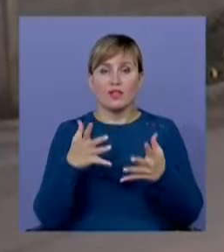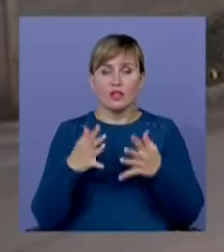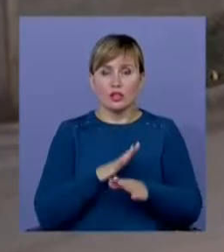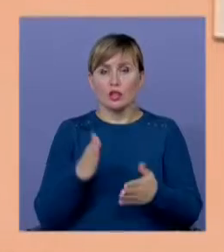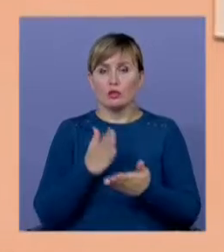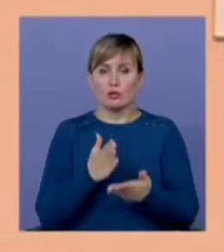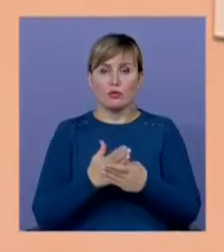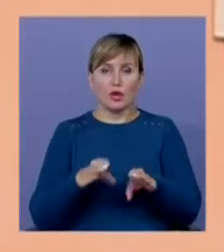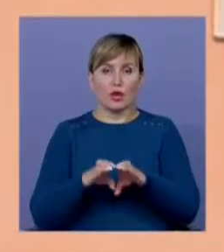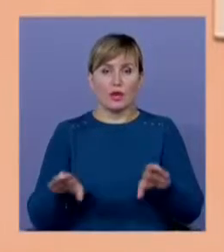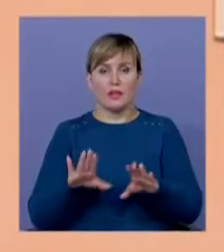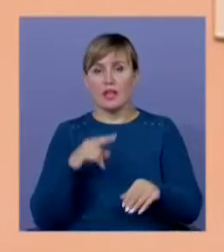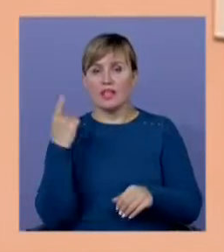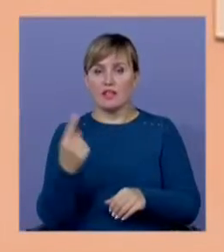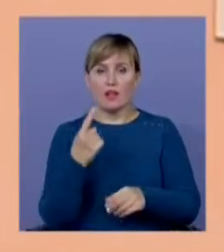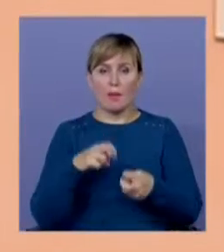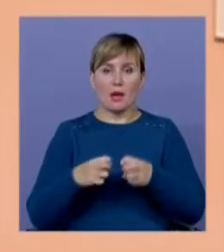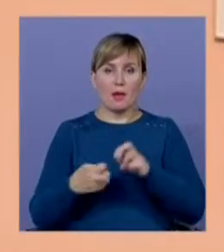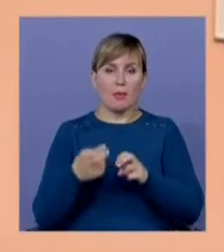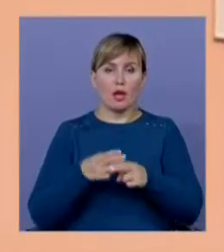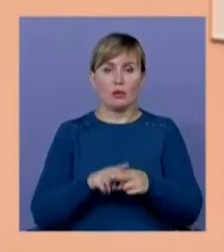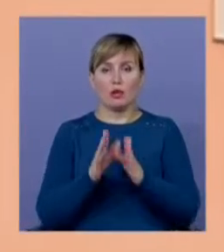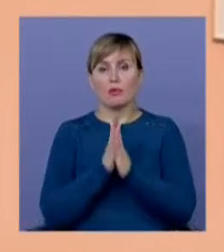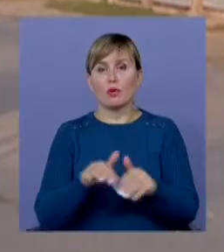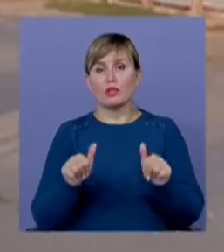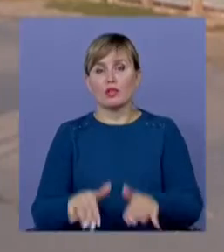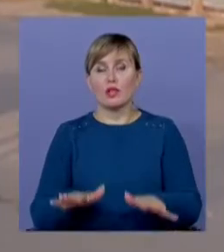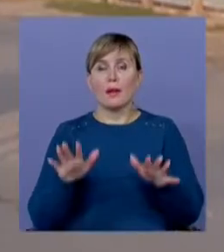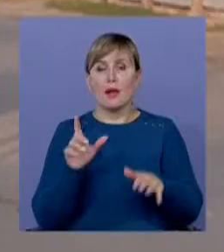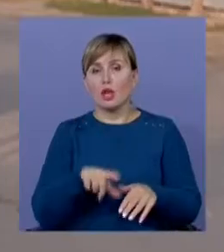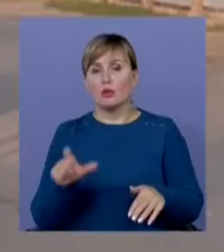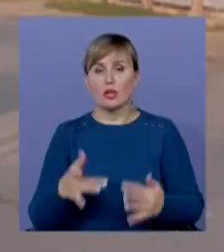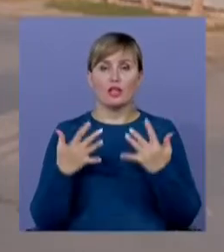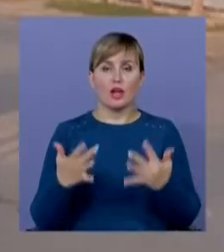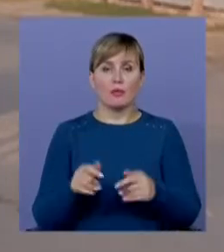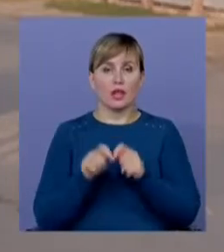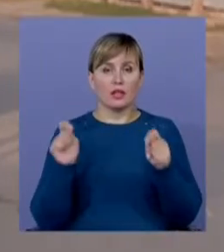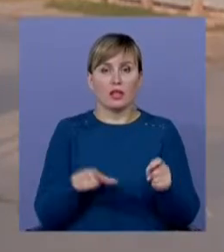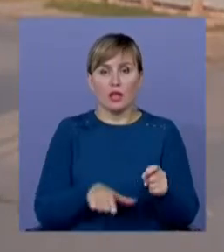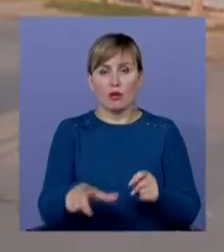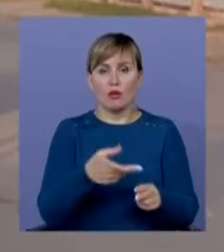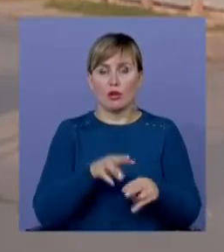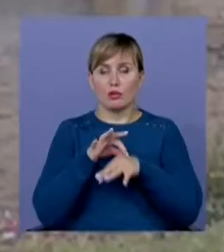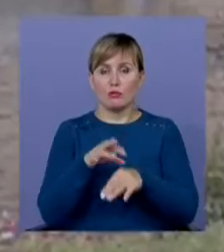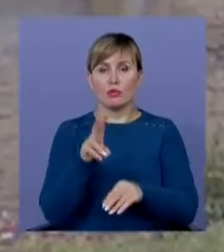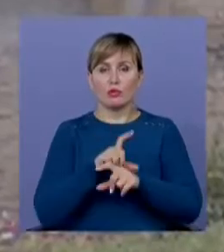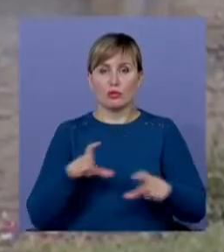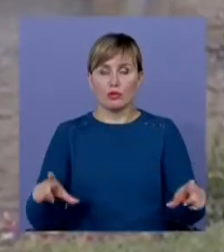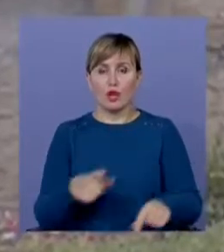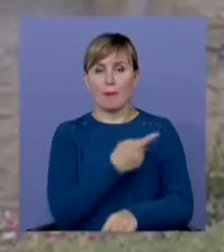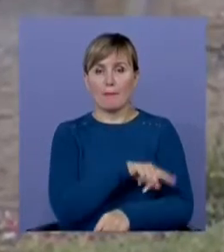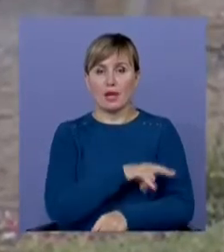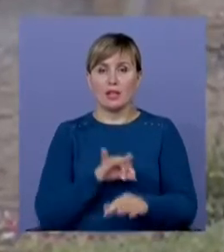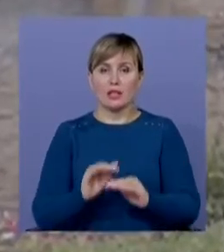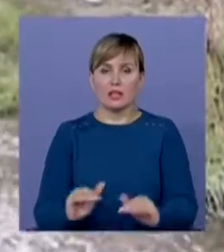несуществующая канализация не единственная проблема, которую просят решить местные. Люди требуют открыть дорогу, которая ведет к школе, поликлинике